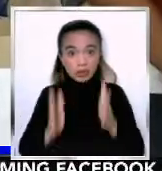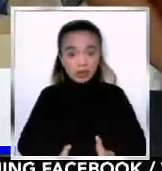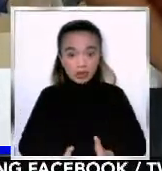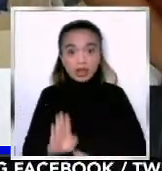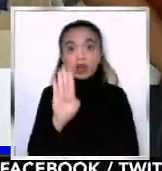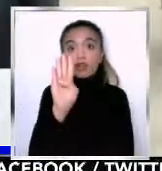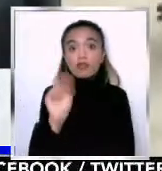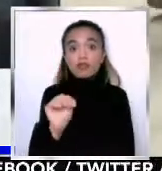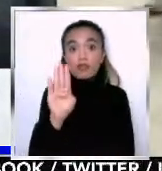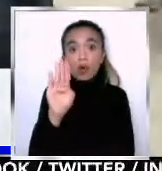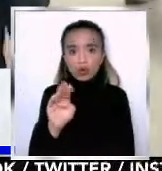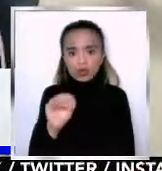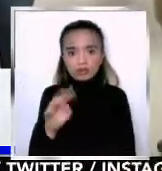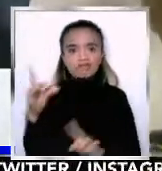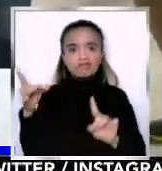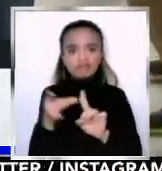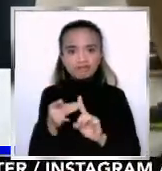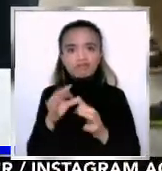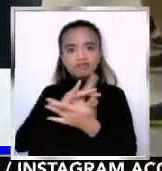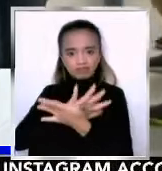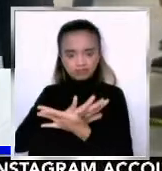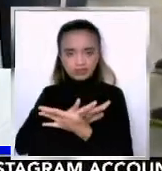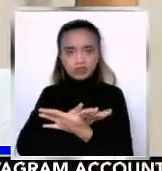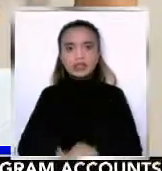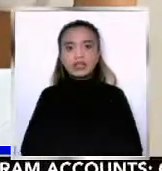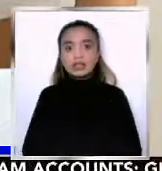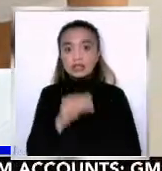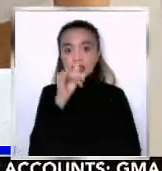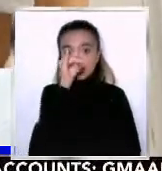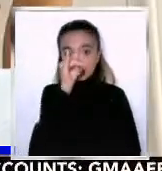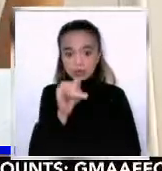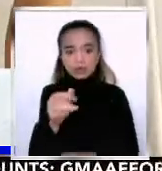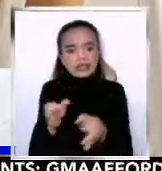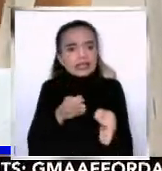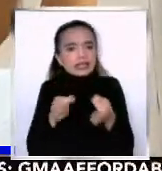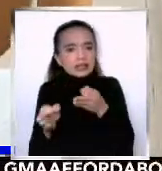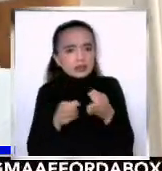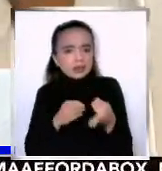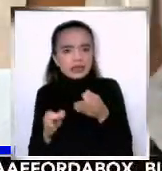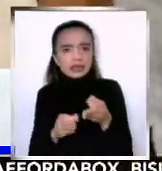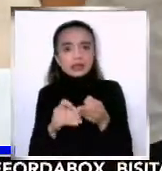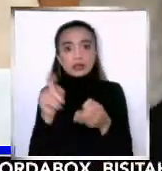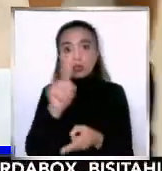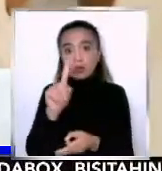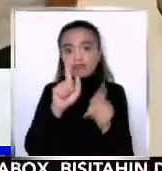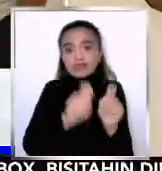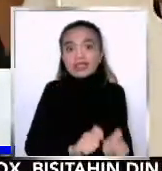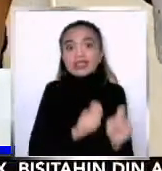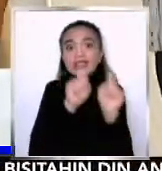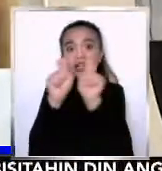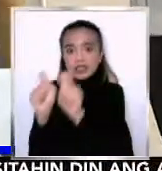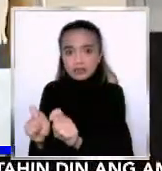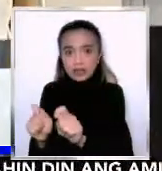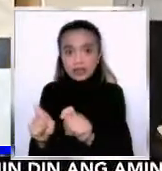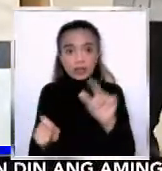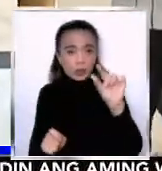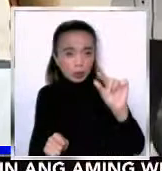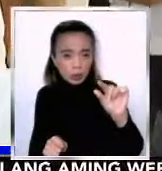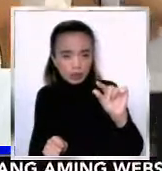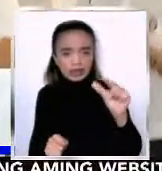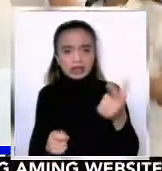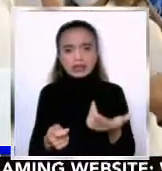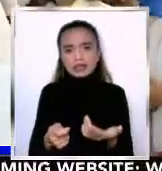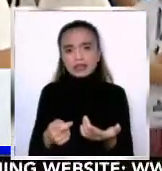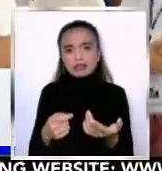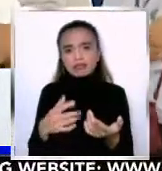ang infected. Nagpaliwanag din si Moreno kaugnay sa direktiba niyang ilipat na ang mga pasyenteng mild ang COVID-19 mula sa